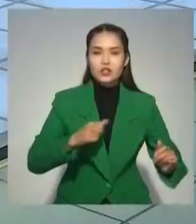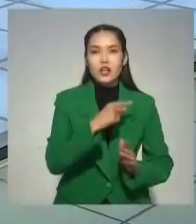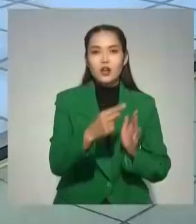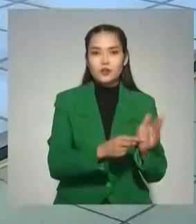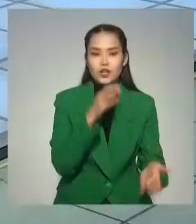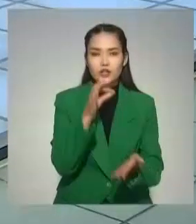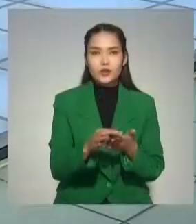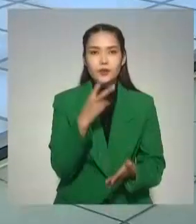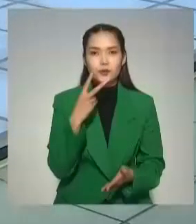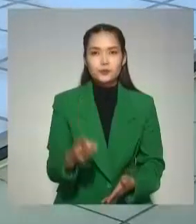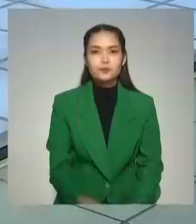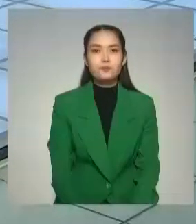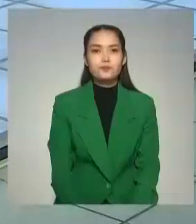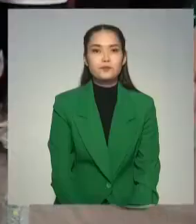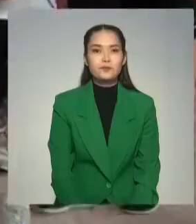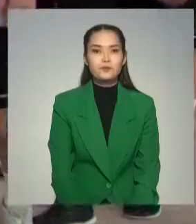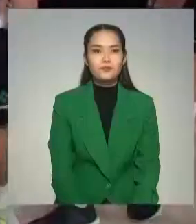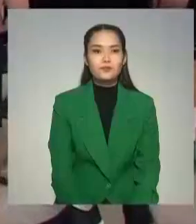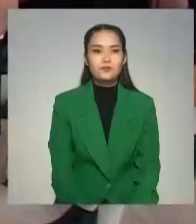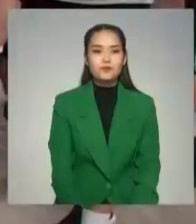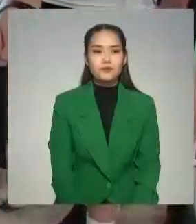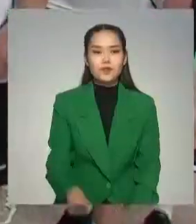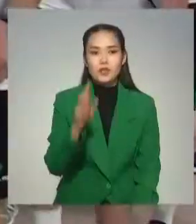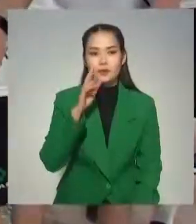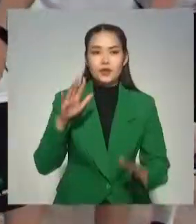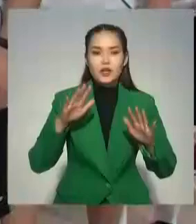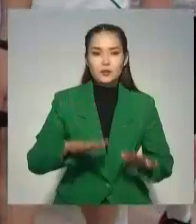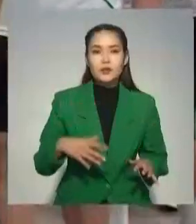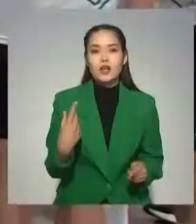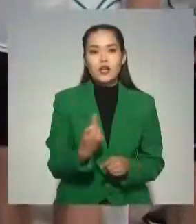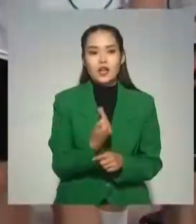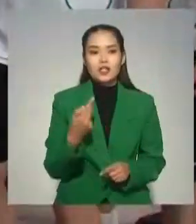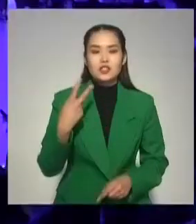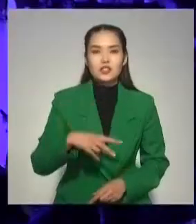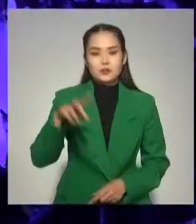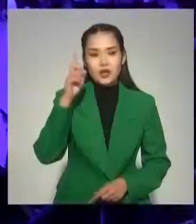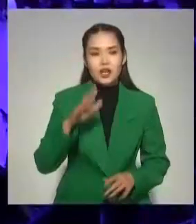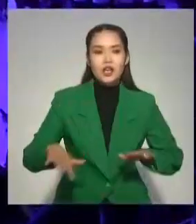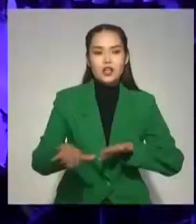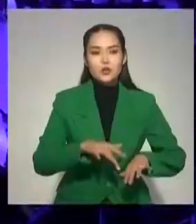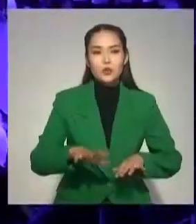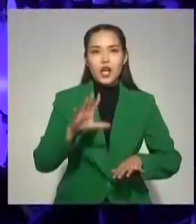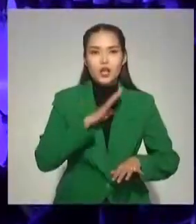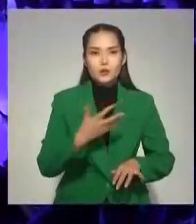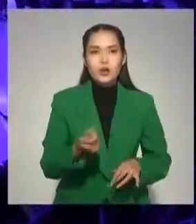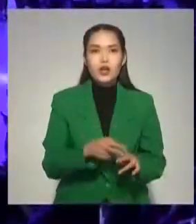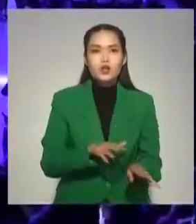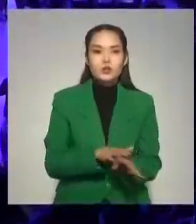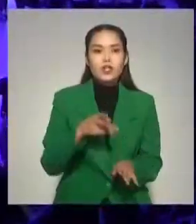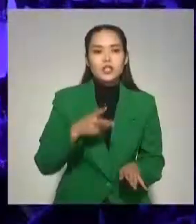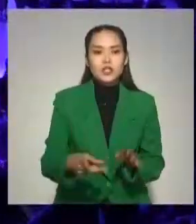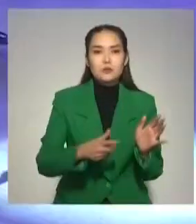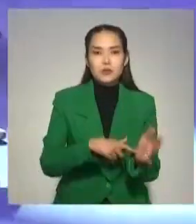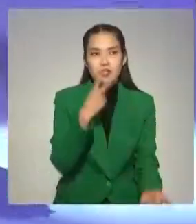жауабын Мерей Қалиасқар біледі. Былтыр турнир алғаш рет елімізде 20 өңірде өтті. Онда 9 салмақ дәрежесінде 7000-ға